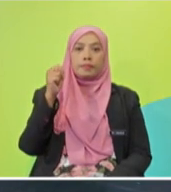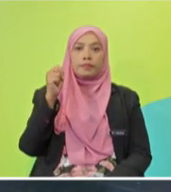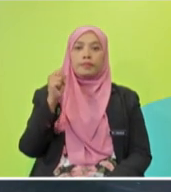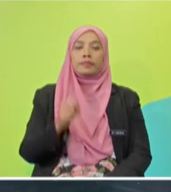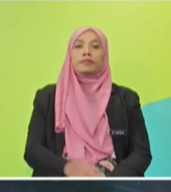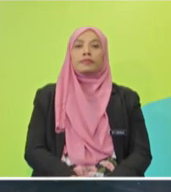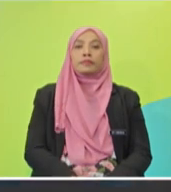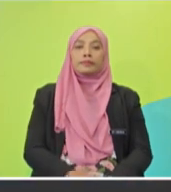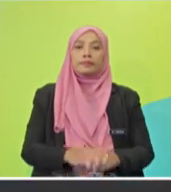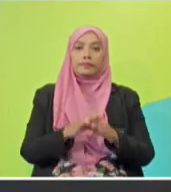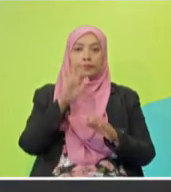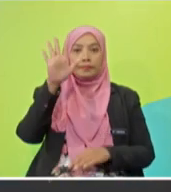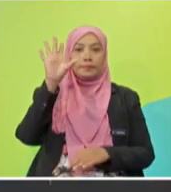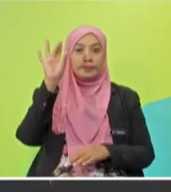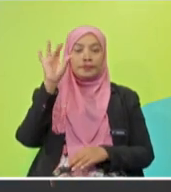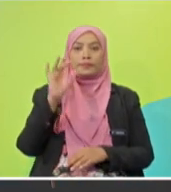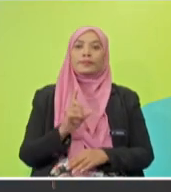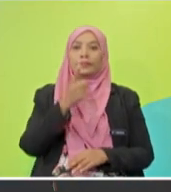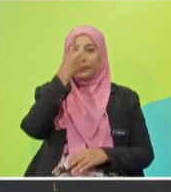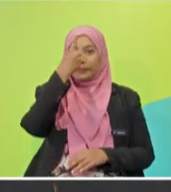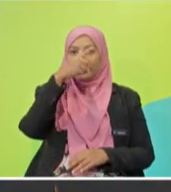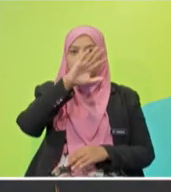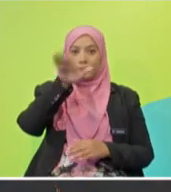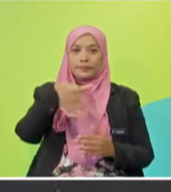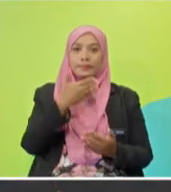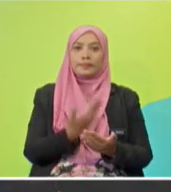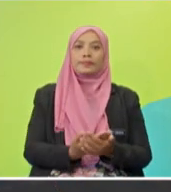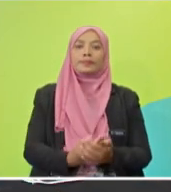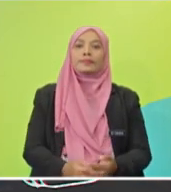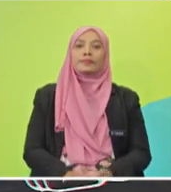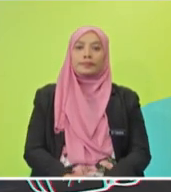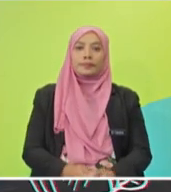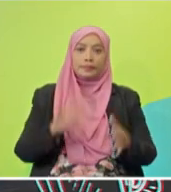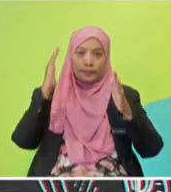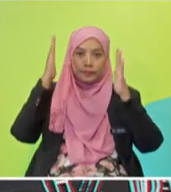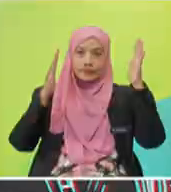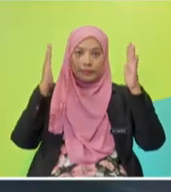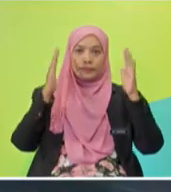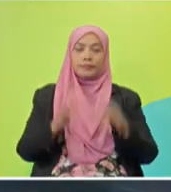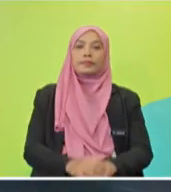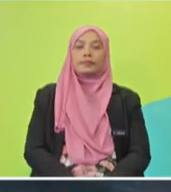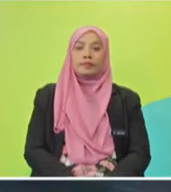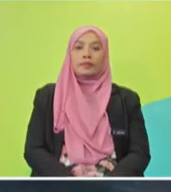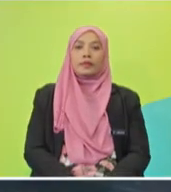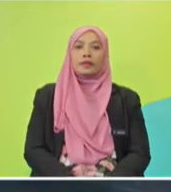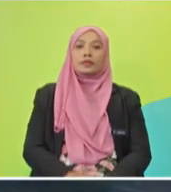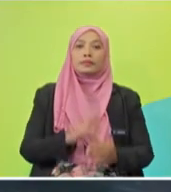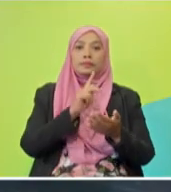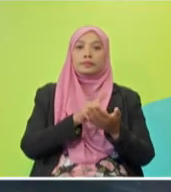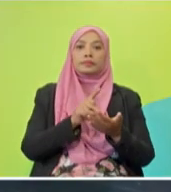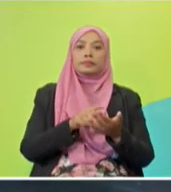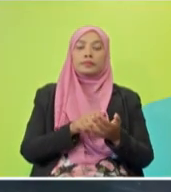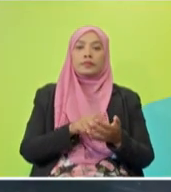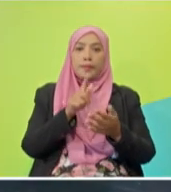bintang. Okey, 5 bintang untuk kita semua. Terima kasih cikgu. Dan kepada mereka yang menonton sekarang juga, Iru, sekiranya mereka ingin mendapatkan